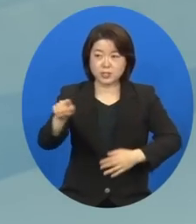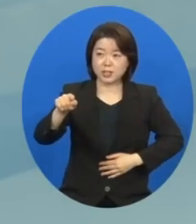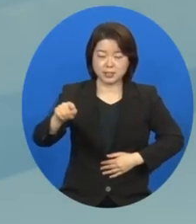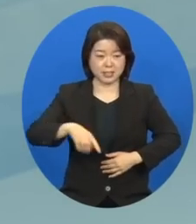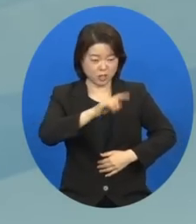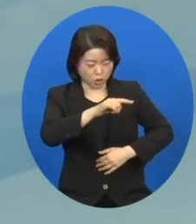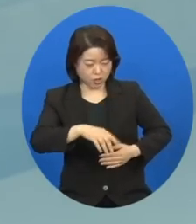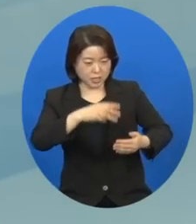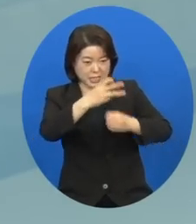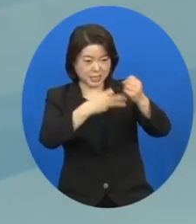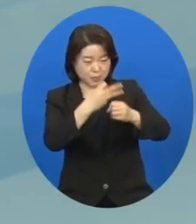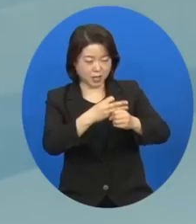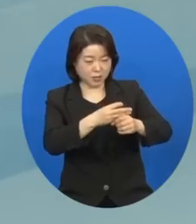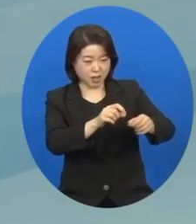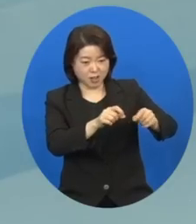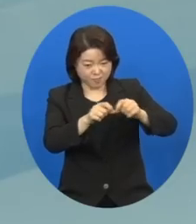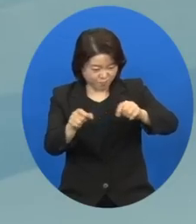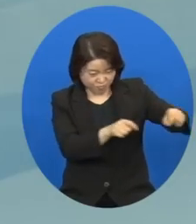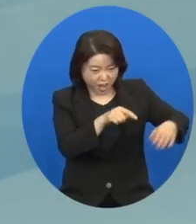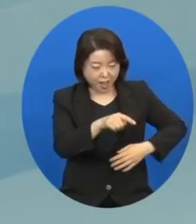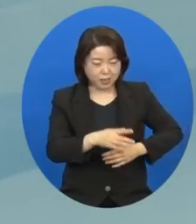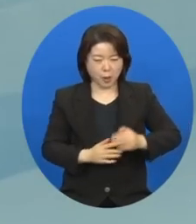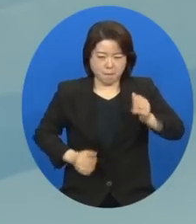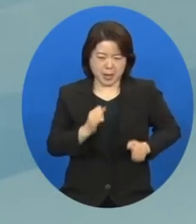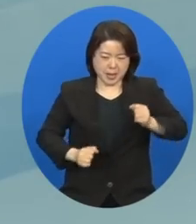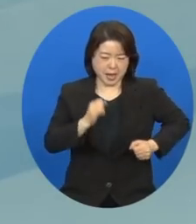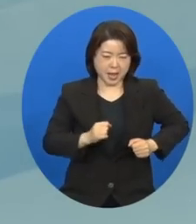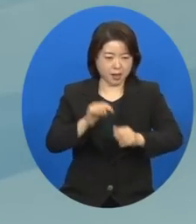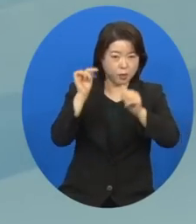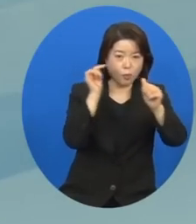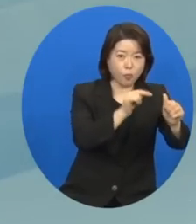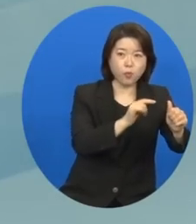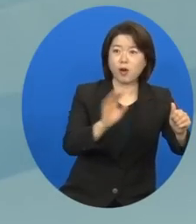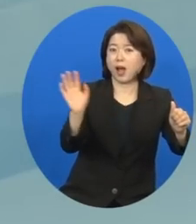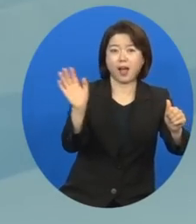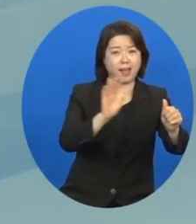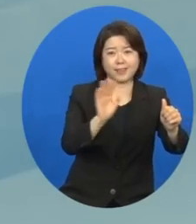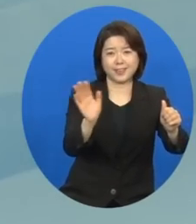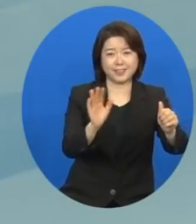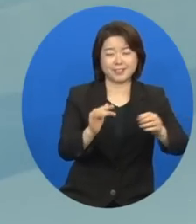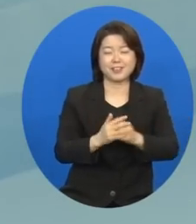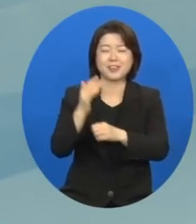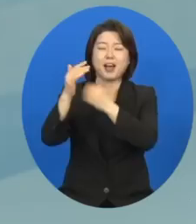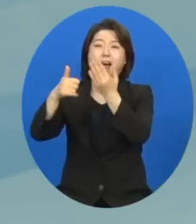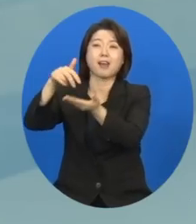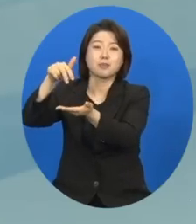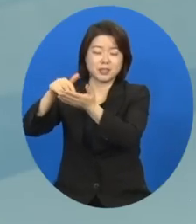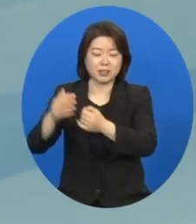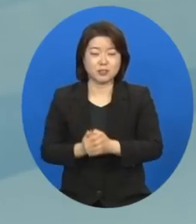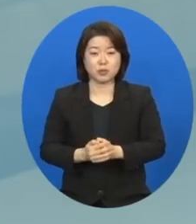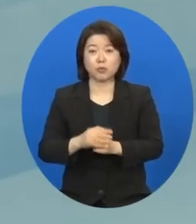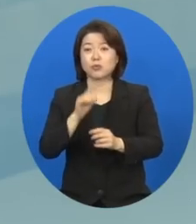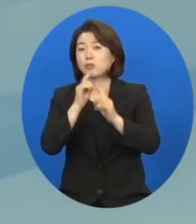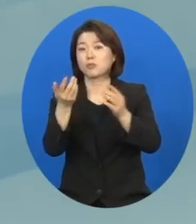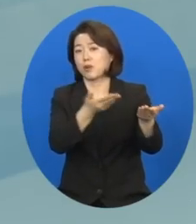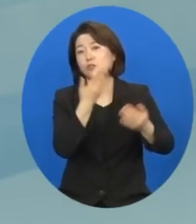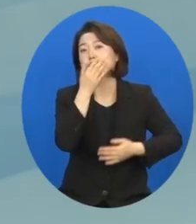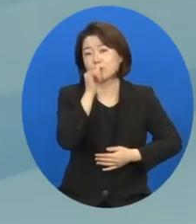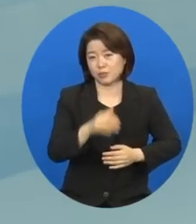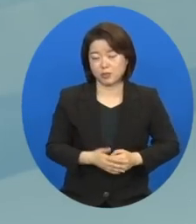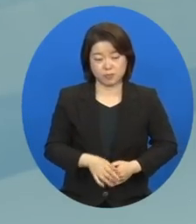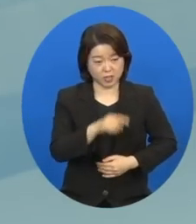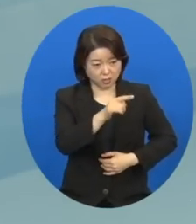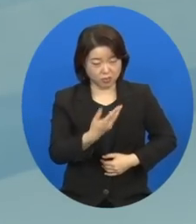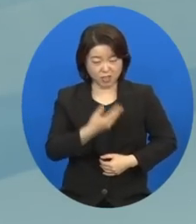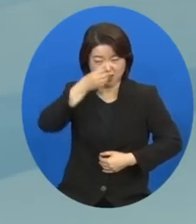밀렸으니까 너는 뛰어야 된다 라고 말씀하지 않으셨다는 거예요. 사실 하나님 입장에서 이렇게 말씀하실 수도 있죠. 야, 너가